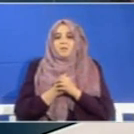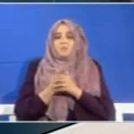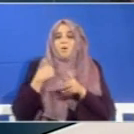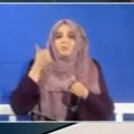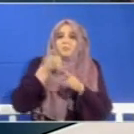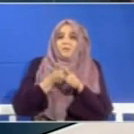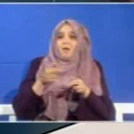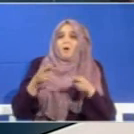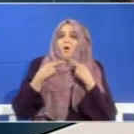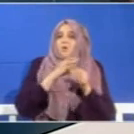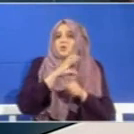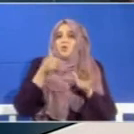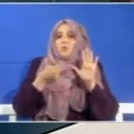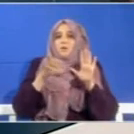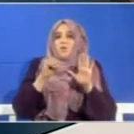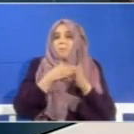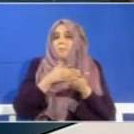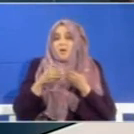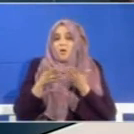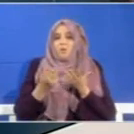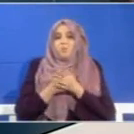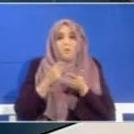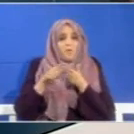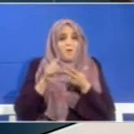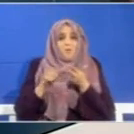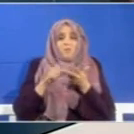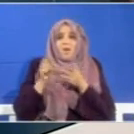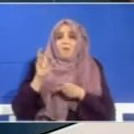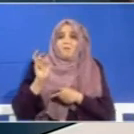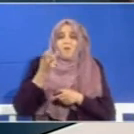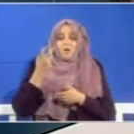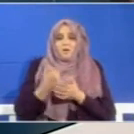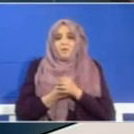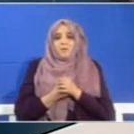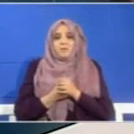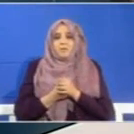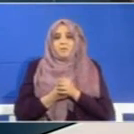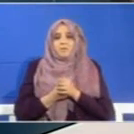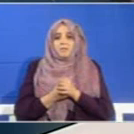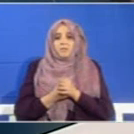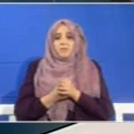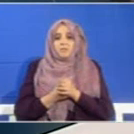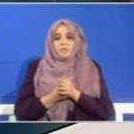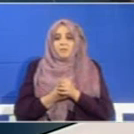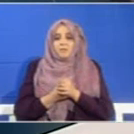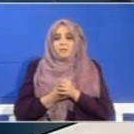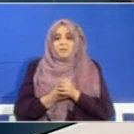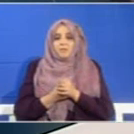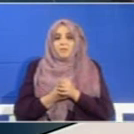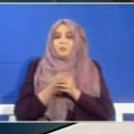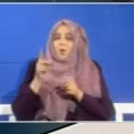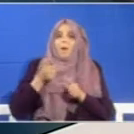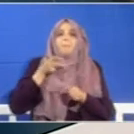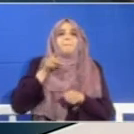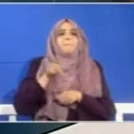السلعه، رحت للقضاء وقلت لهم بلي فوالا فوالا فوالا، اعطوني ورقه استعجالي. قال لي الوكيل الجمهوريه قال لي روح